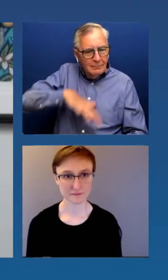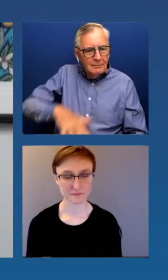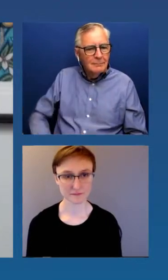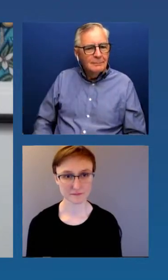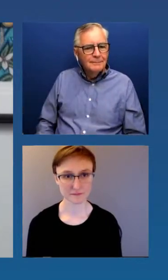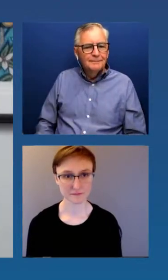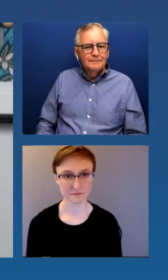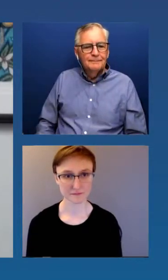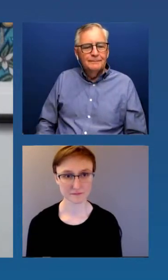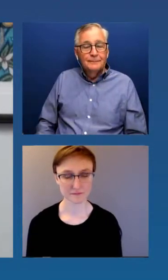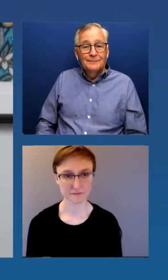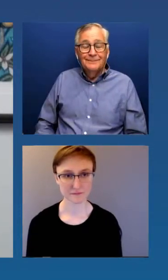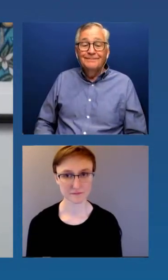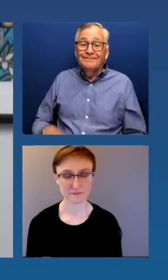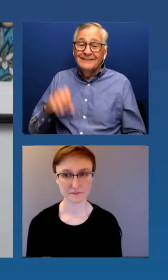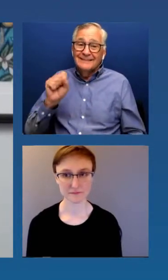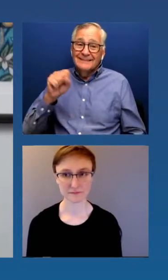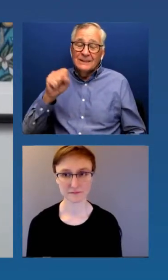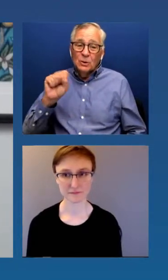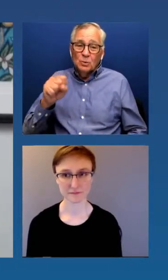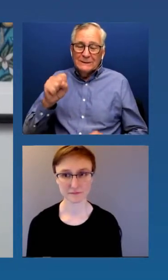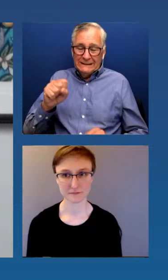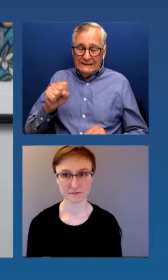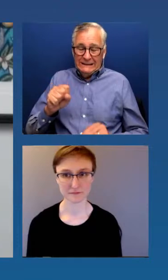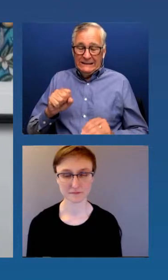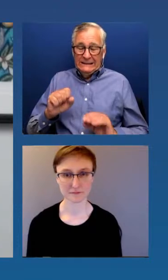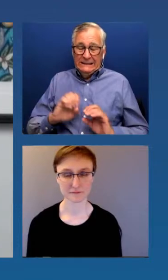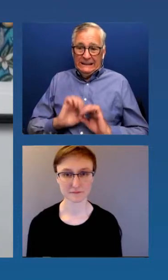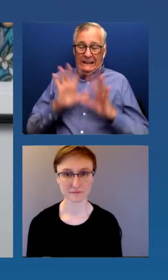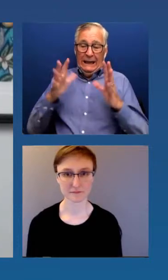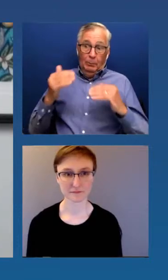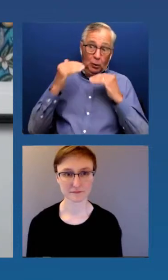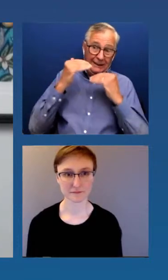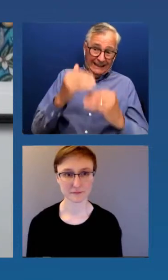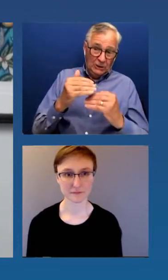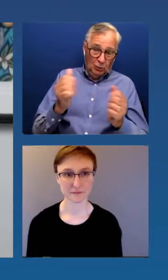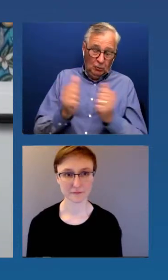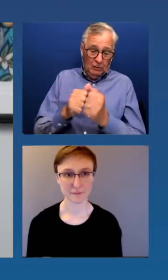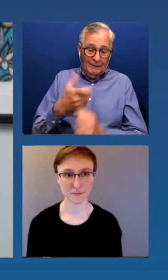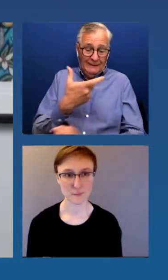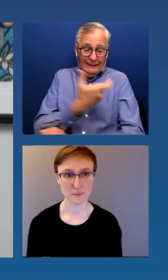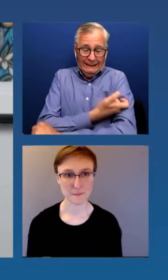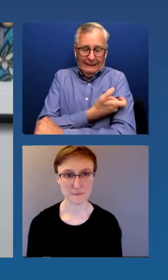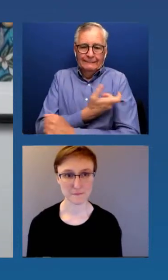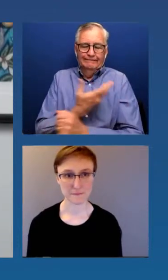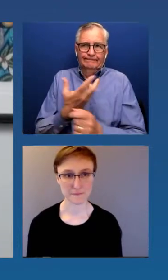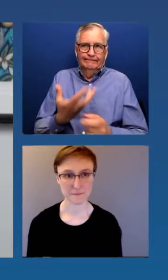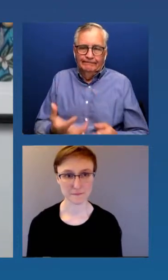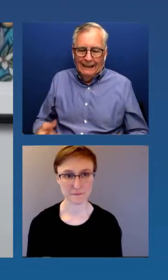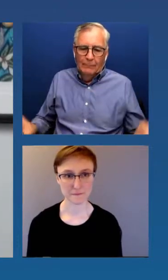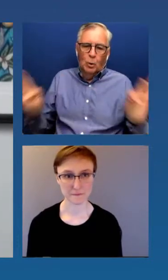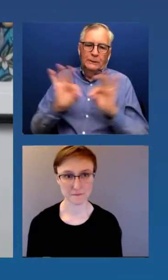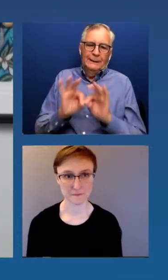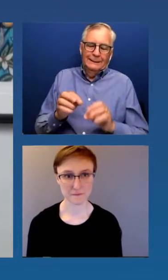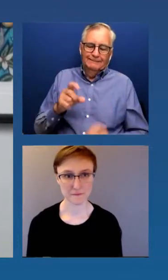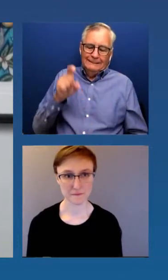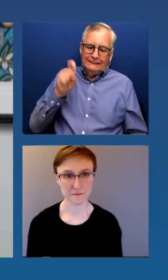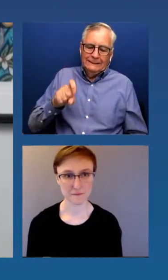C'est clair que la protection contre COVID-19 avec un vaccin est clé. Et on